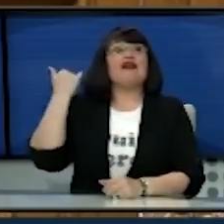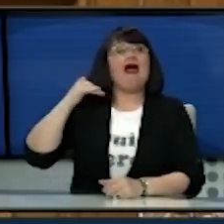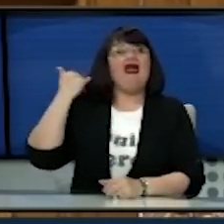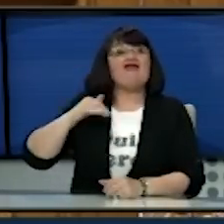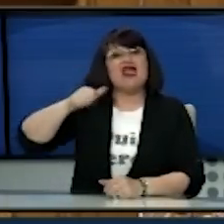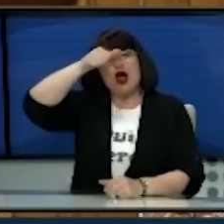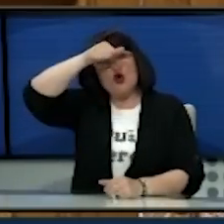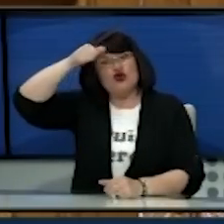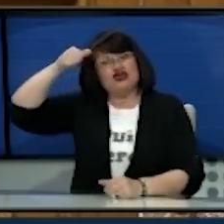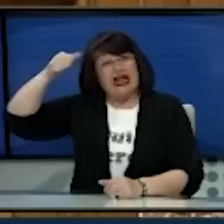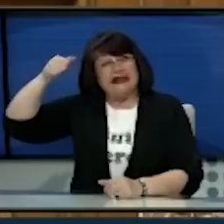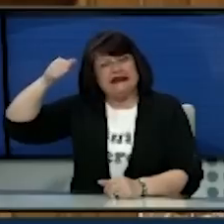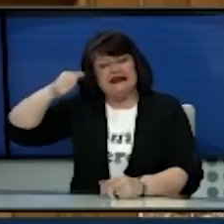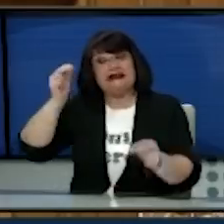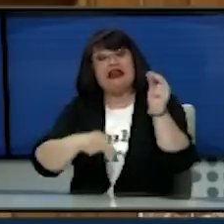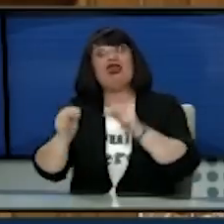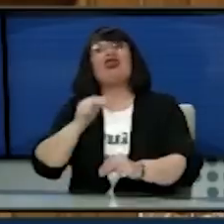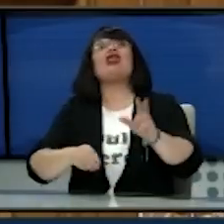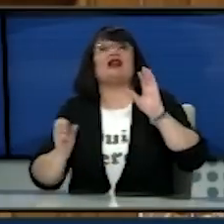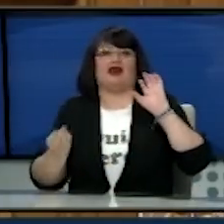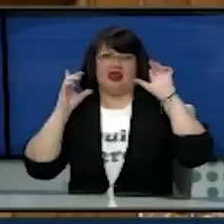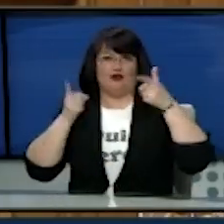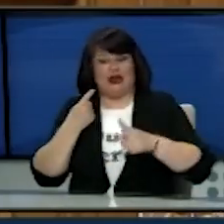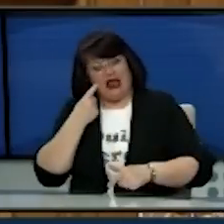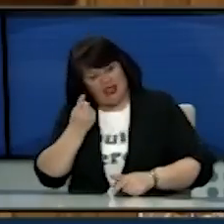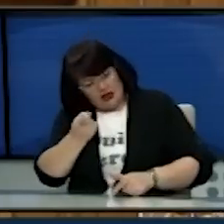στην Κοζάνη, παντού. Αλήθεια,